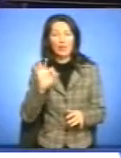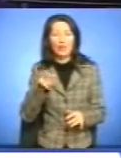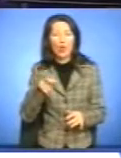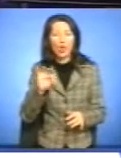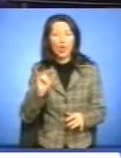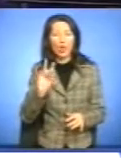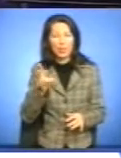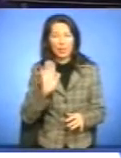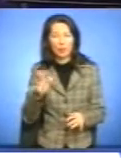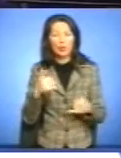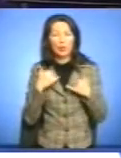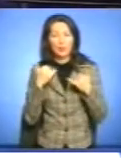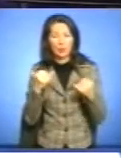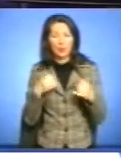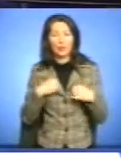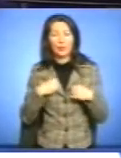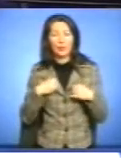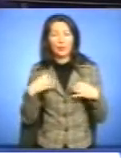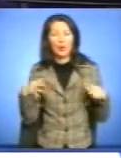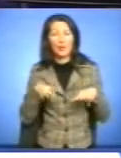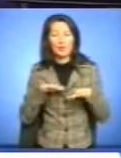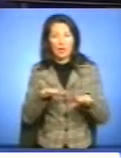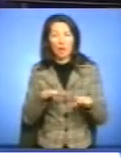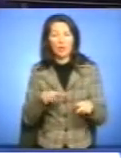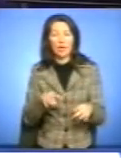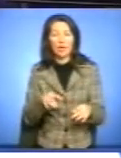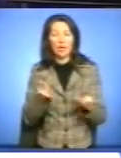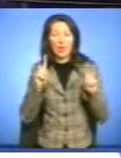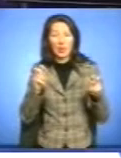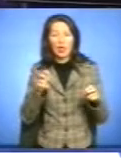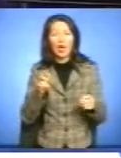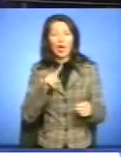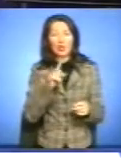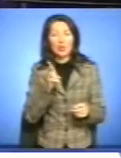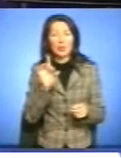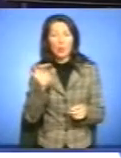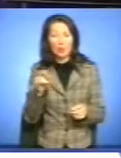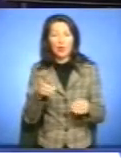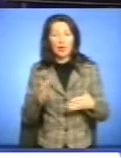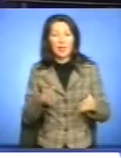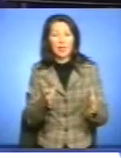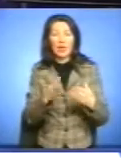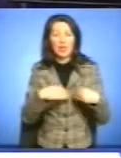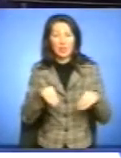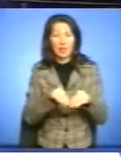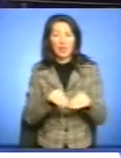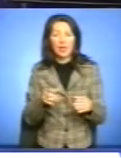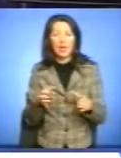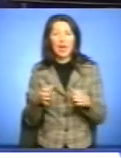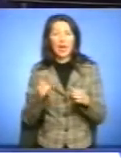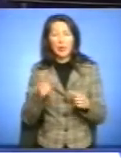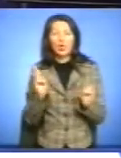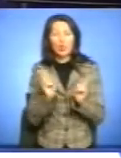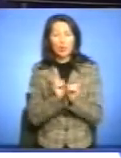урочисті заходи «Збруч ріка єднання». Свято розпочнеться з традиційної зустрічі делегацій Хмельницької та Тернопільської областей